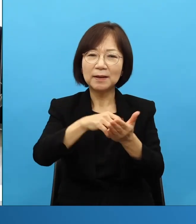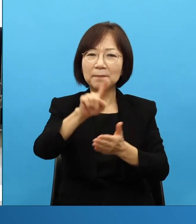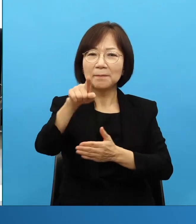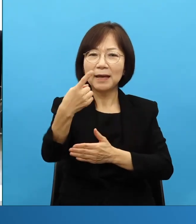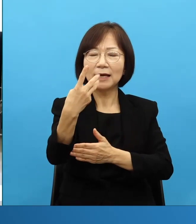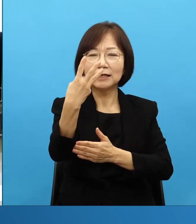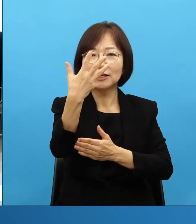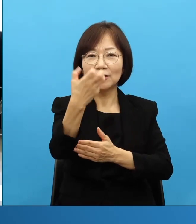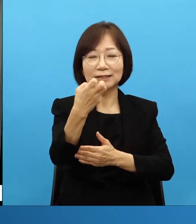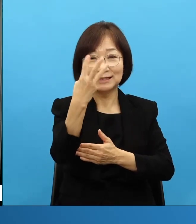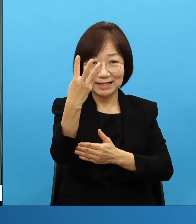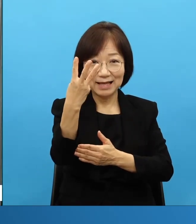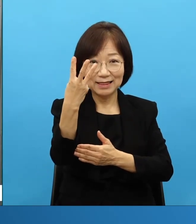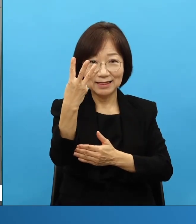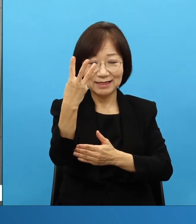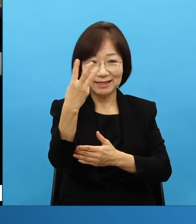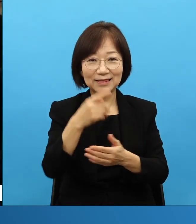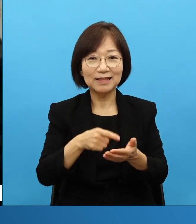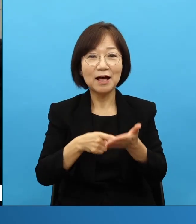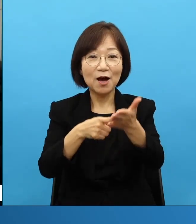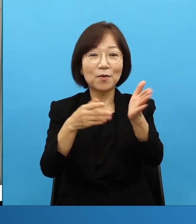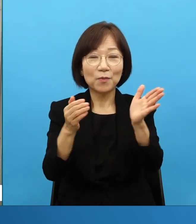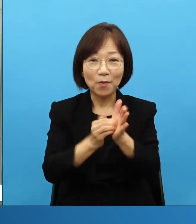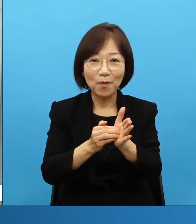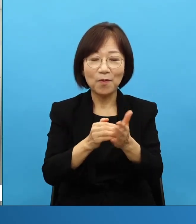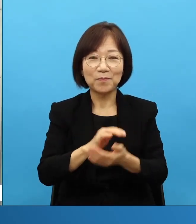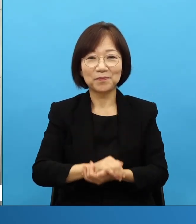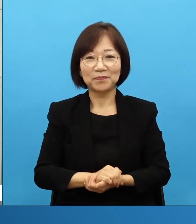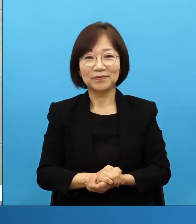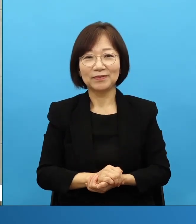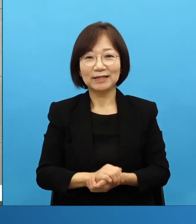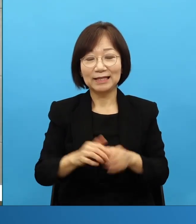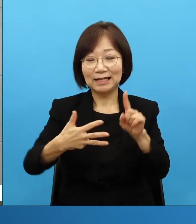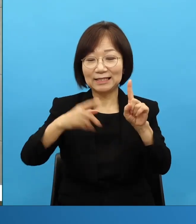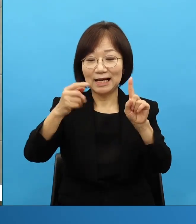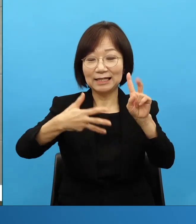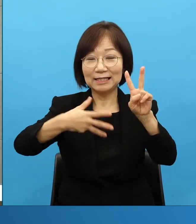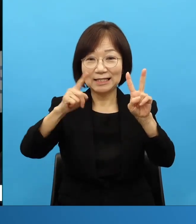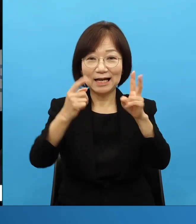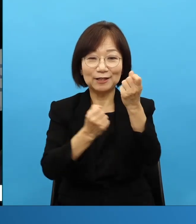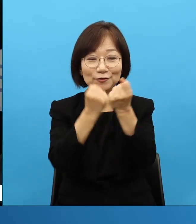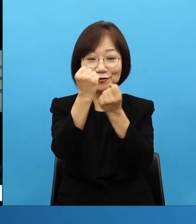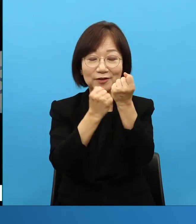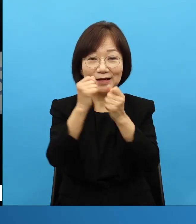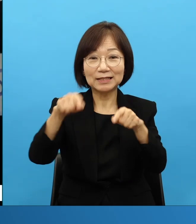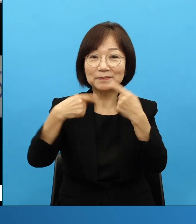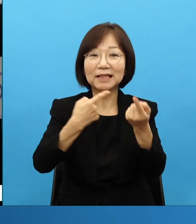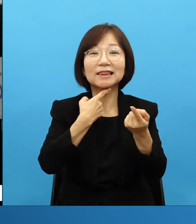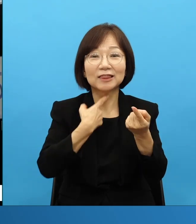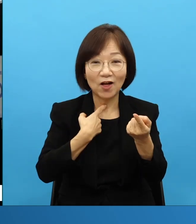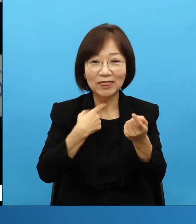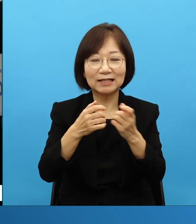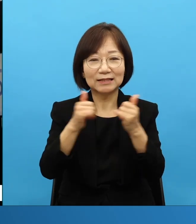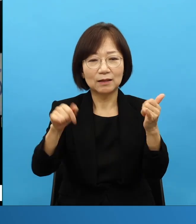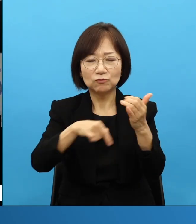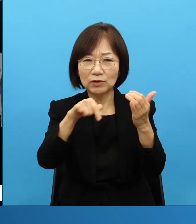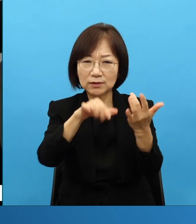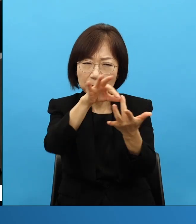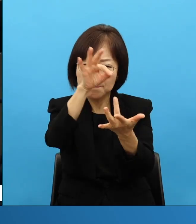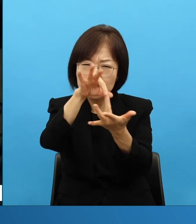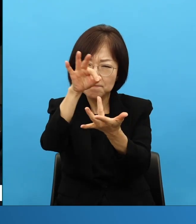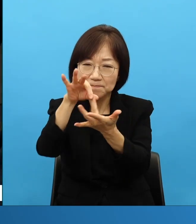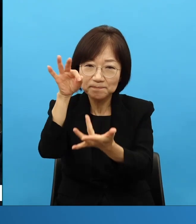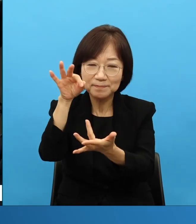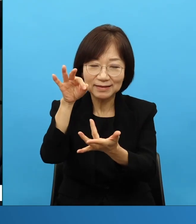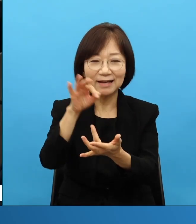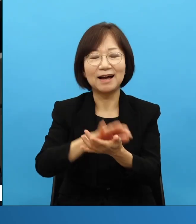작품이 출품됐으며 1차와 2차 수련회에 참석한 랩넌트들의 투표로 분야별로 한 작품씩 7작품이